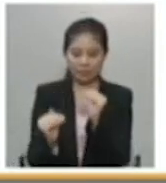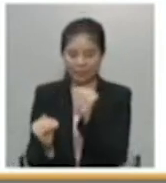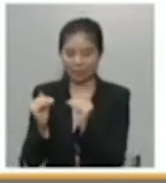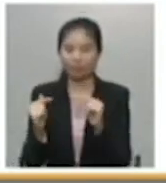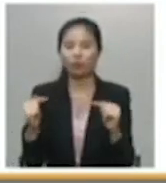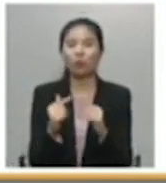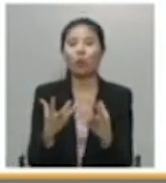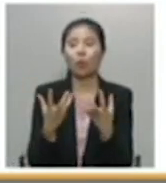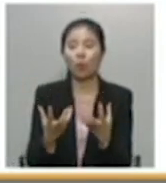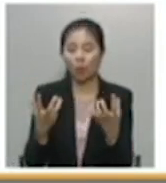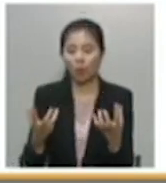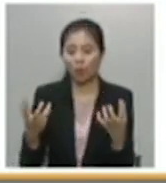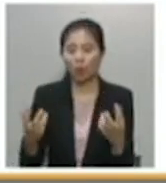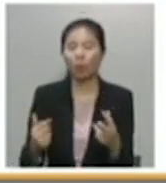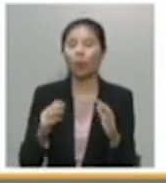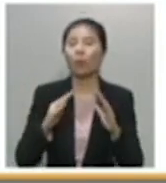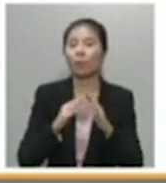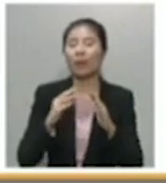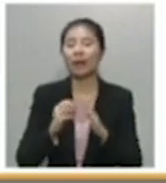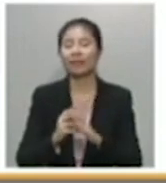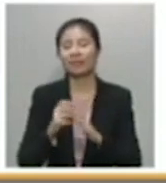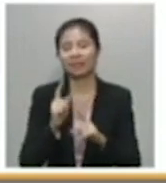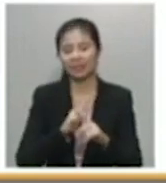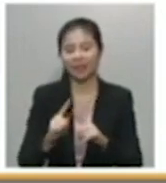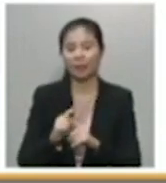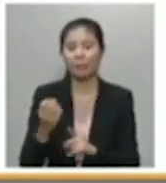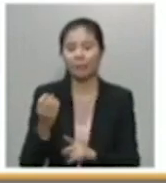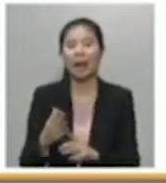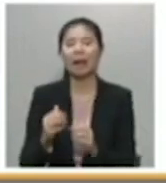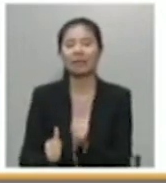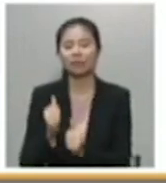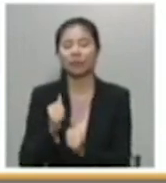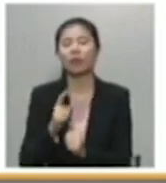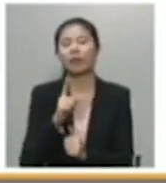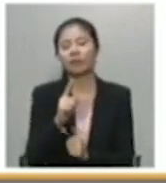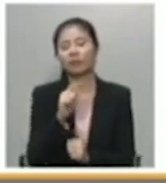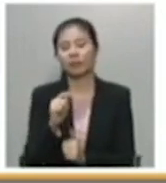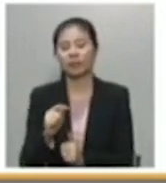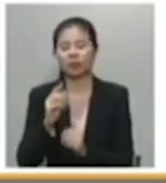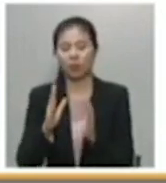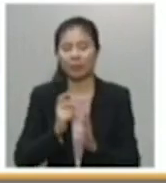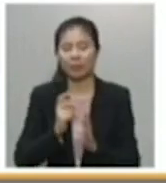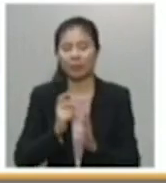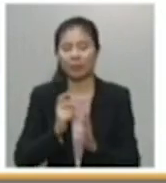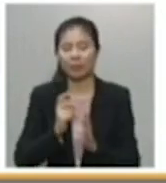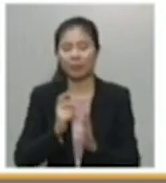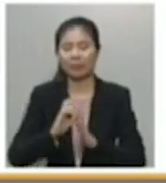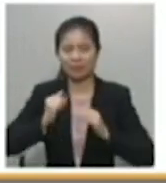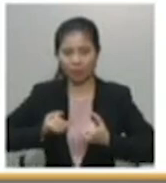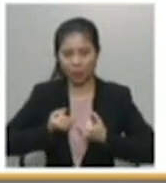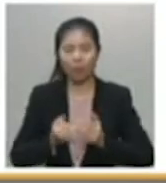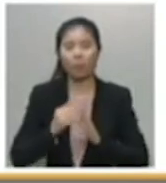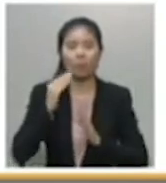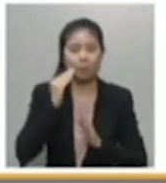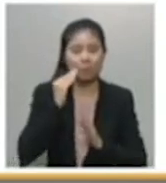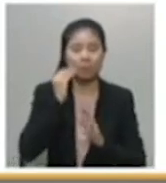านทรัพย์สินมากที่สุดในโลกก็คือ 1% ของประชาชนคนไทยเนี่ยเป็นเจ้าของทรัพย์สินโดยร